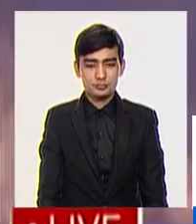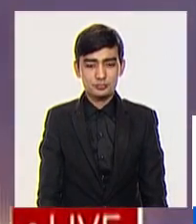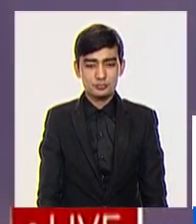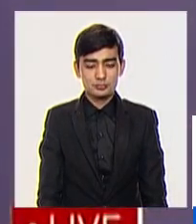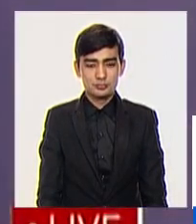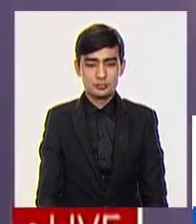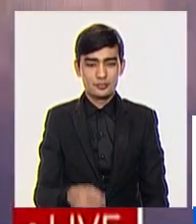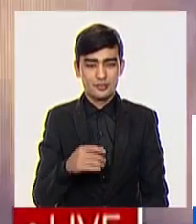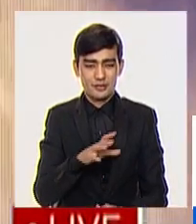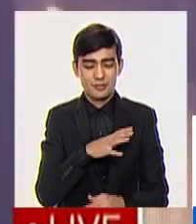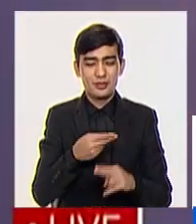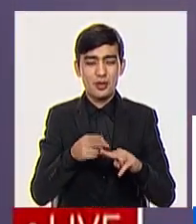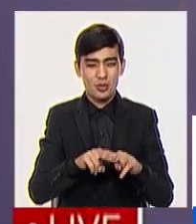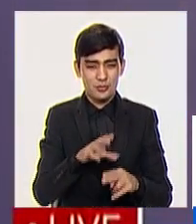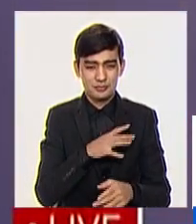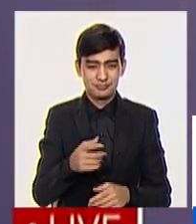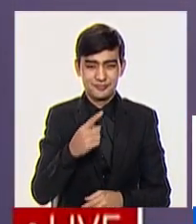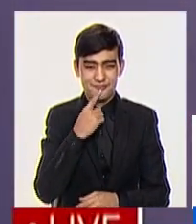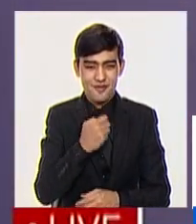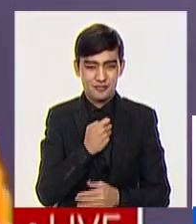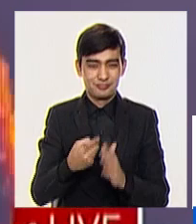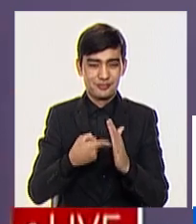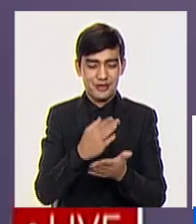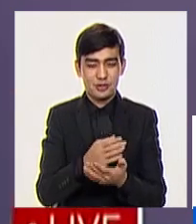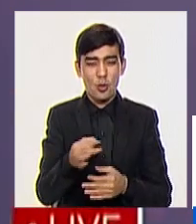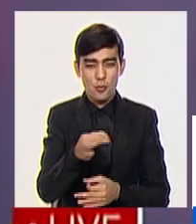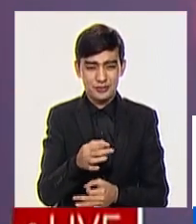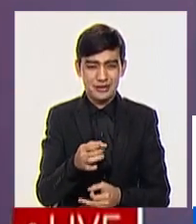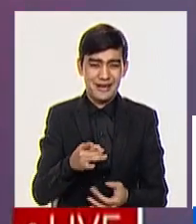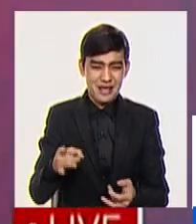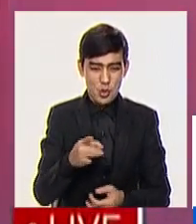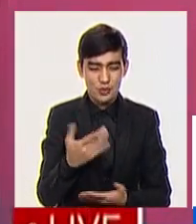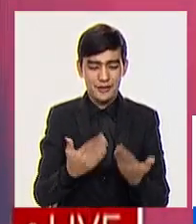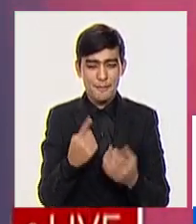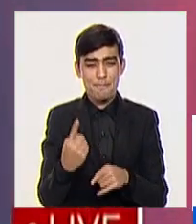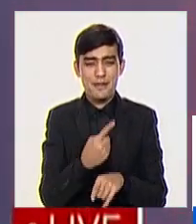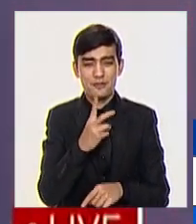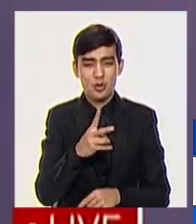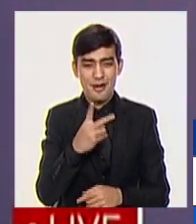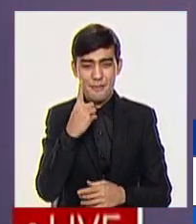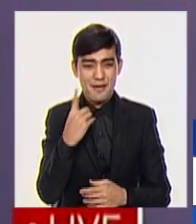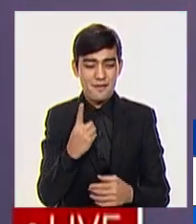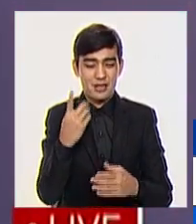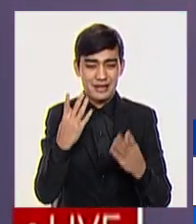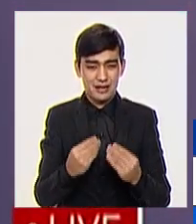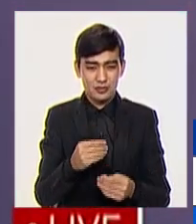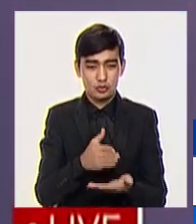В основном это те, кого призывают вот из областей, из регионов. В первые же дни службы